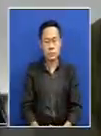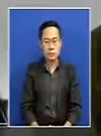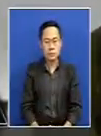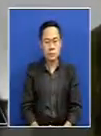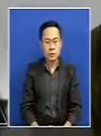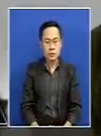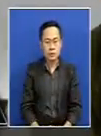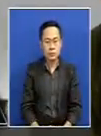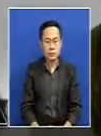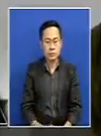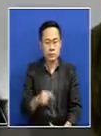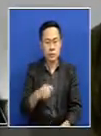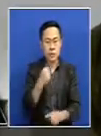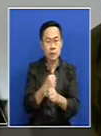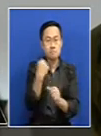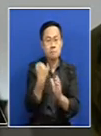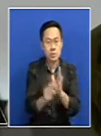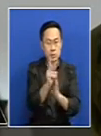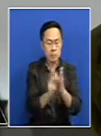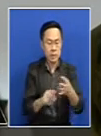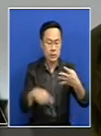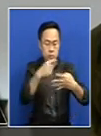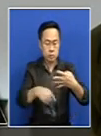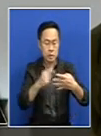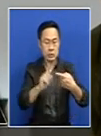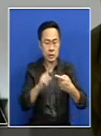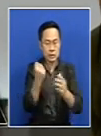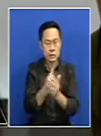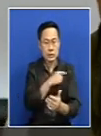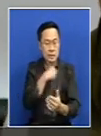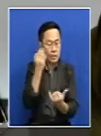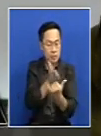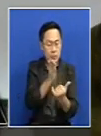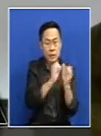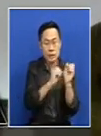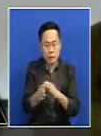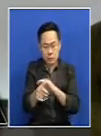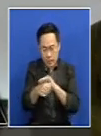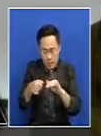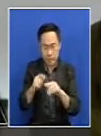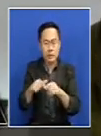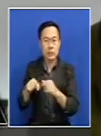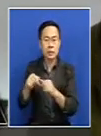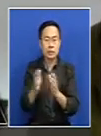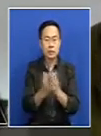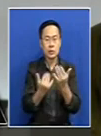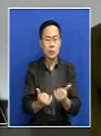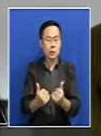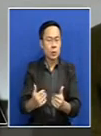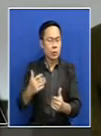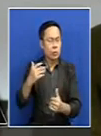าเรื่องปิดบังซ่อนเร้นทำลายศพนะครับก็ณขณะนี้ตัวผู้ต้องหานะ